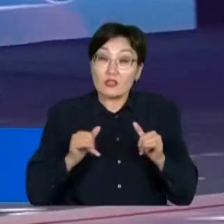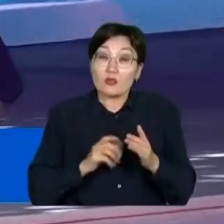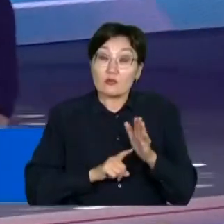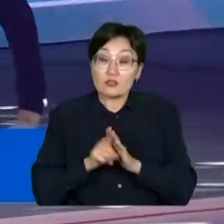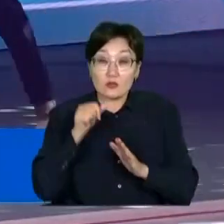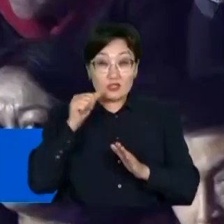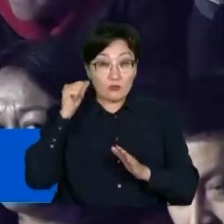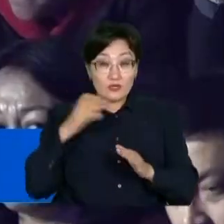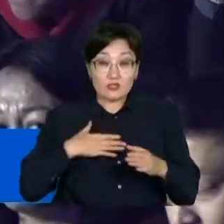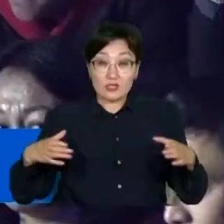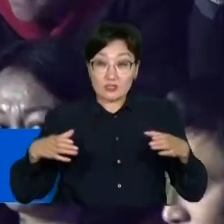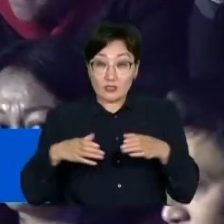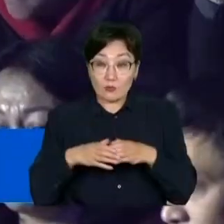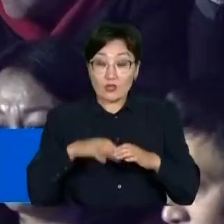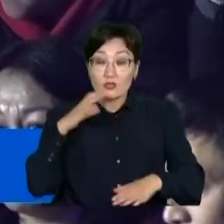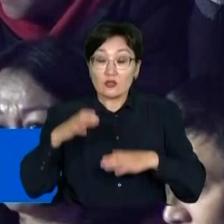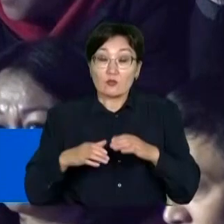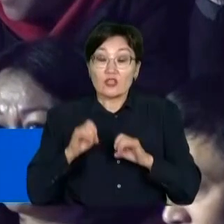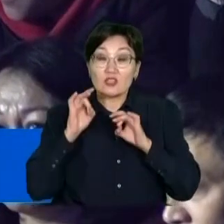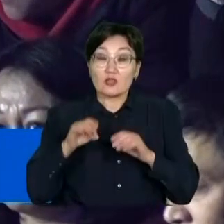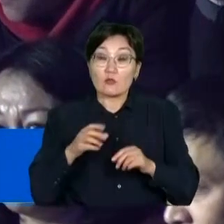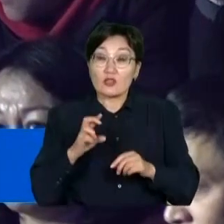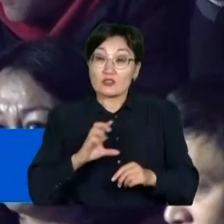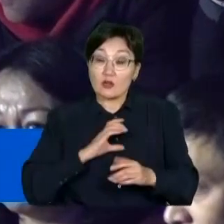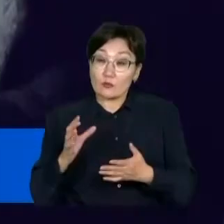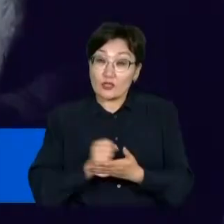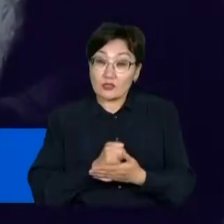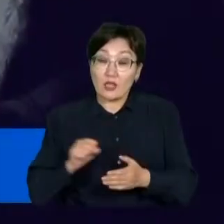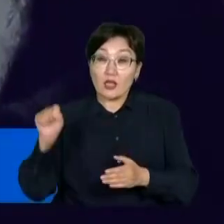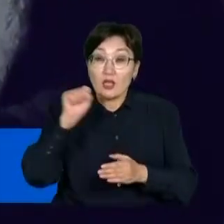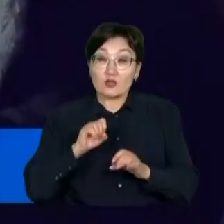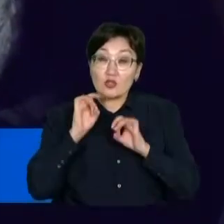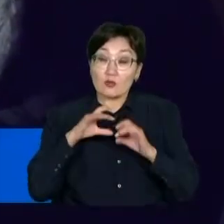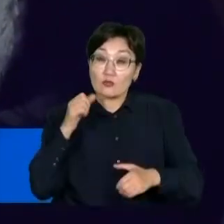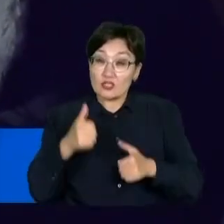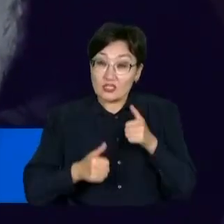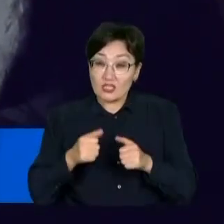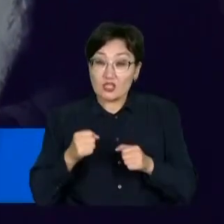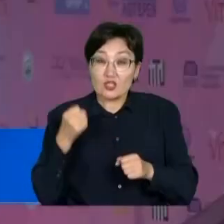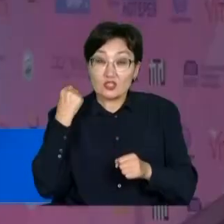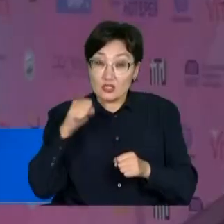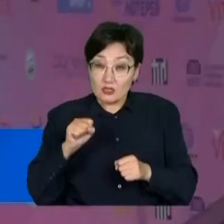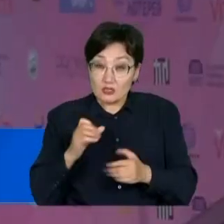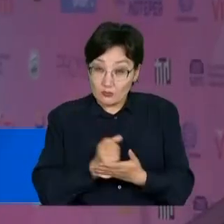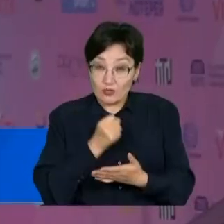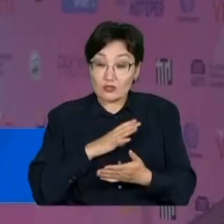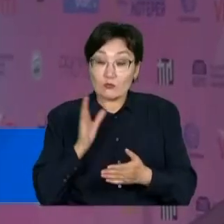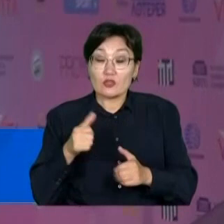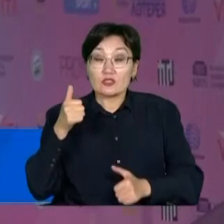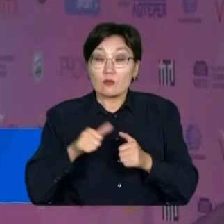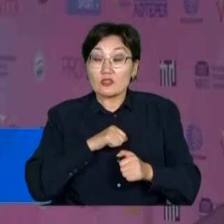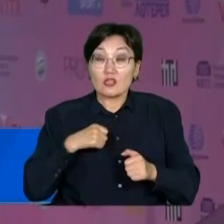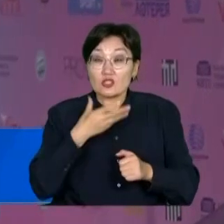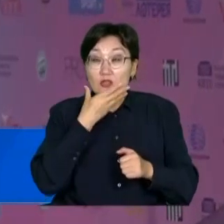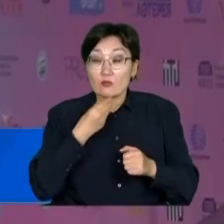Былтыр біздің қыздар әлем чемпионатының қола жүлдегер атанып, Азия чемпионатында жеңіске жеткен еді. Алдағы додада ең